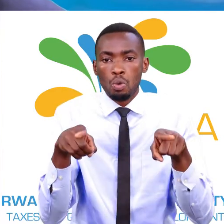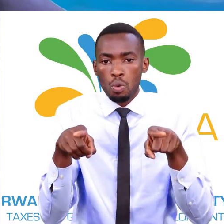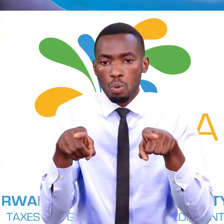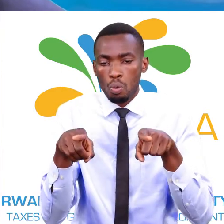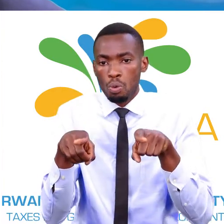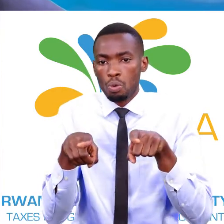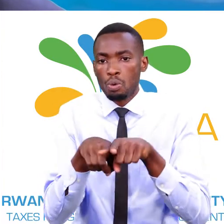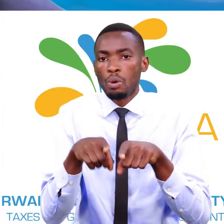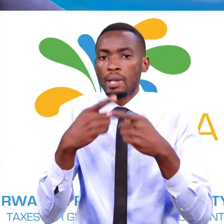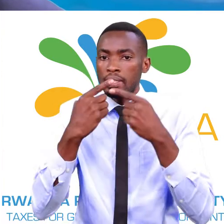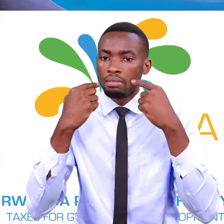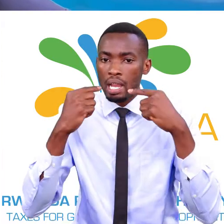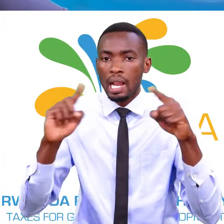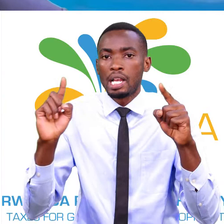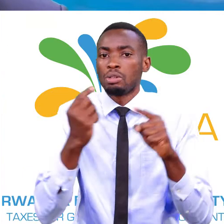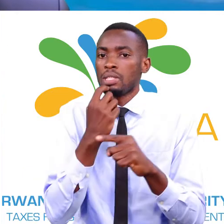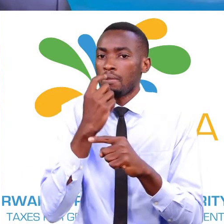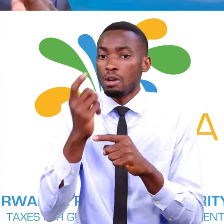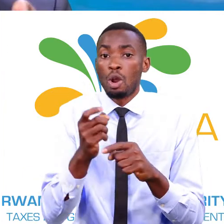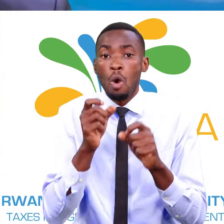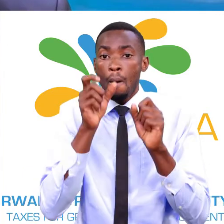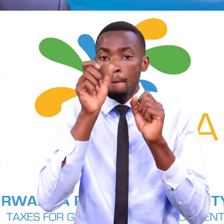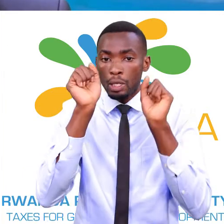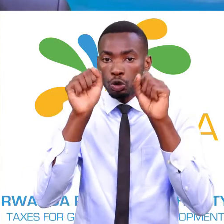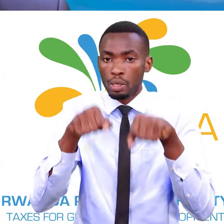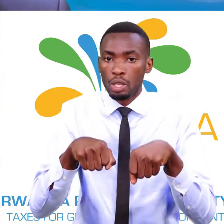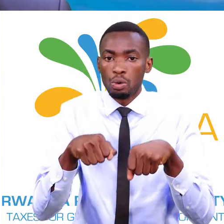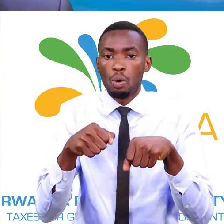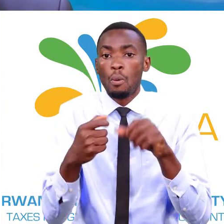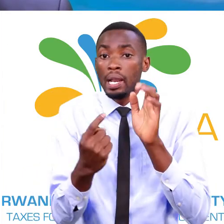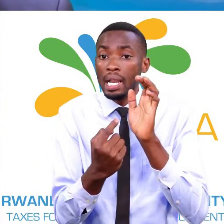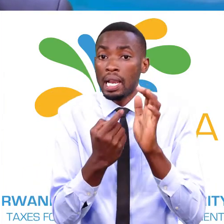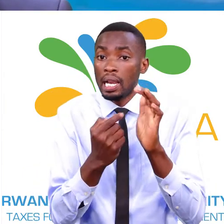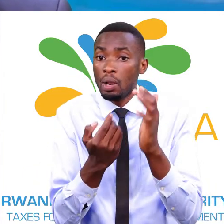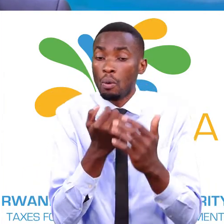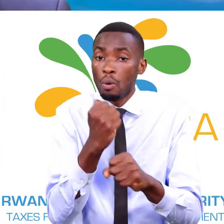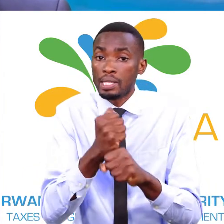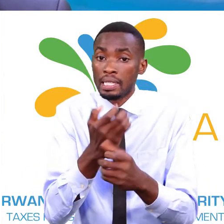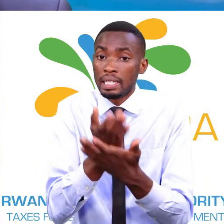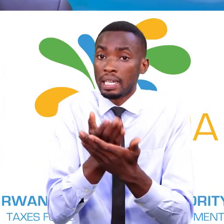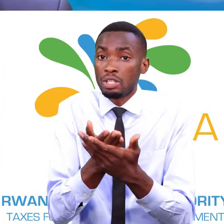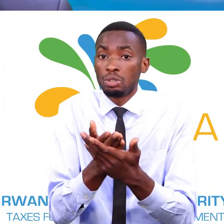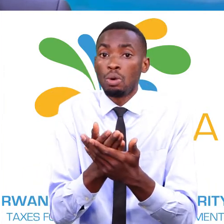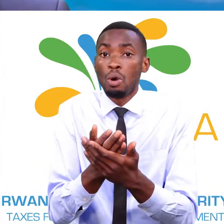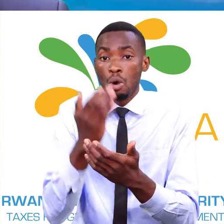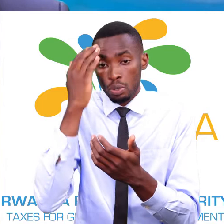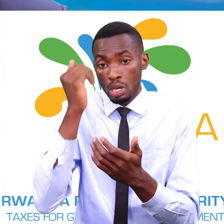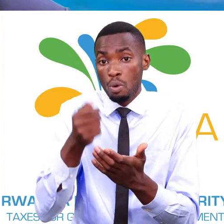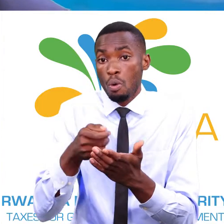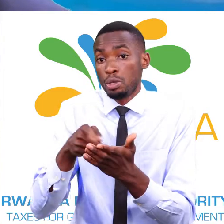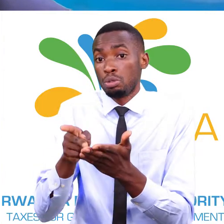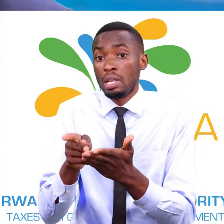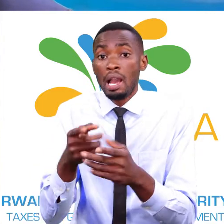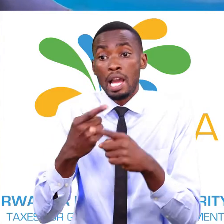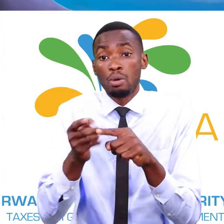itangazo ryabivugaga birashoboka yuko wenda umuntu abamenyekanishije umutungo umwe akaba yari afite undi yataramenyekanisha ngo